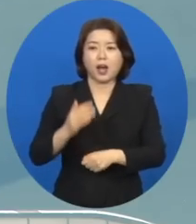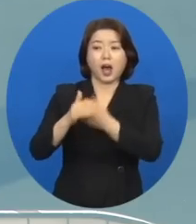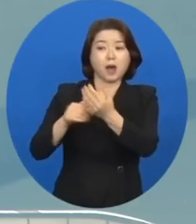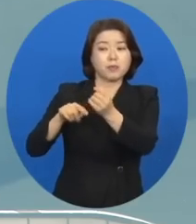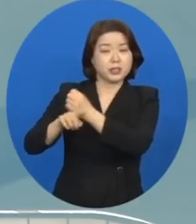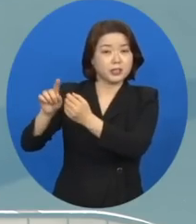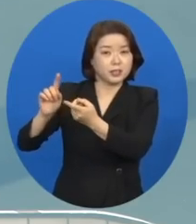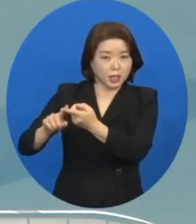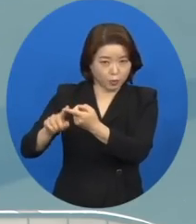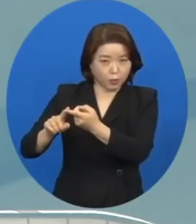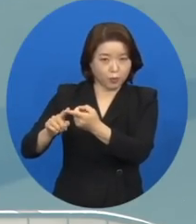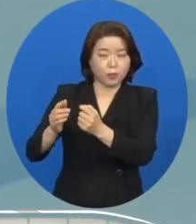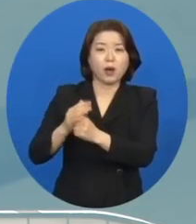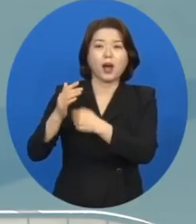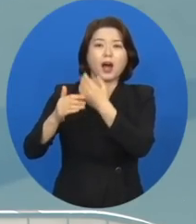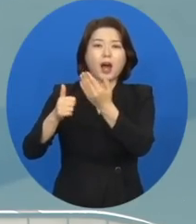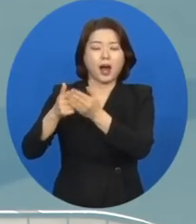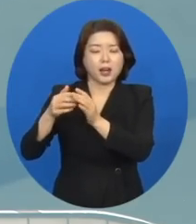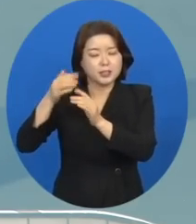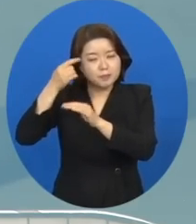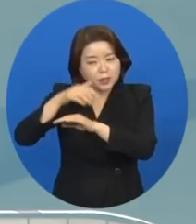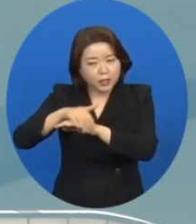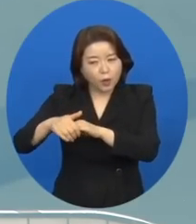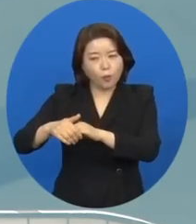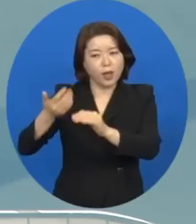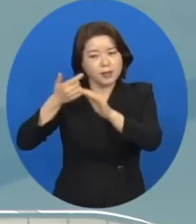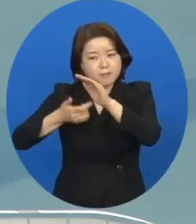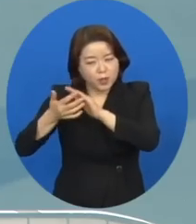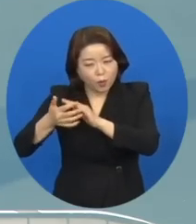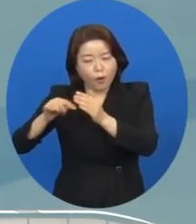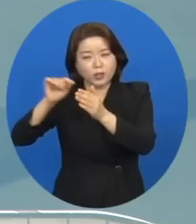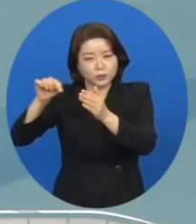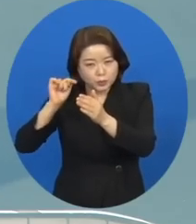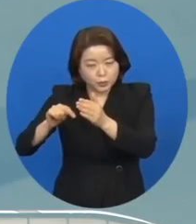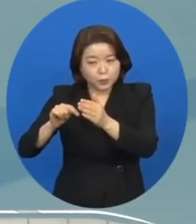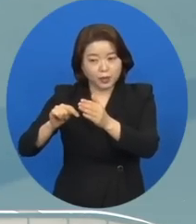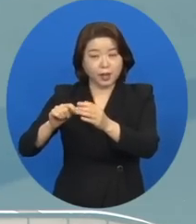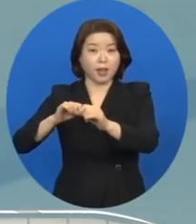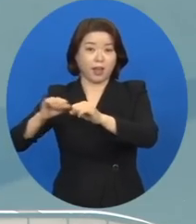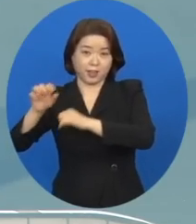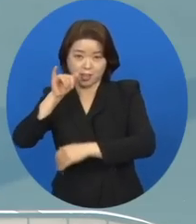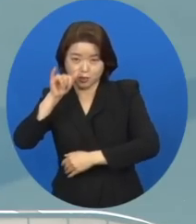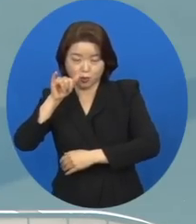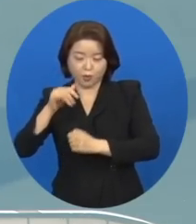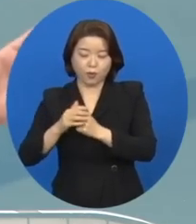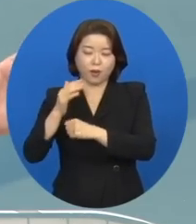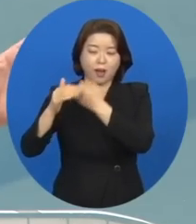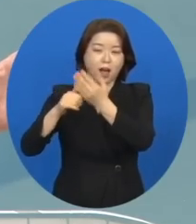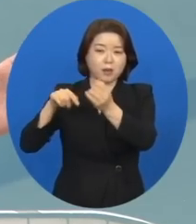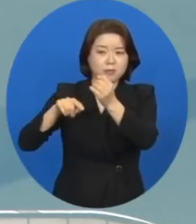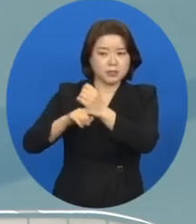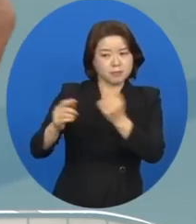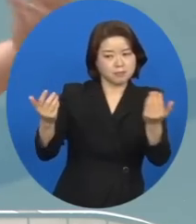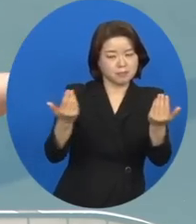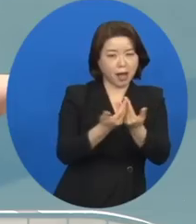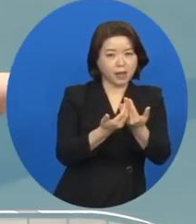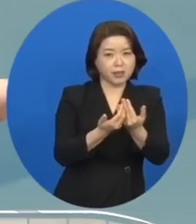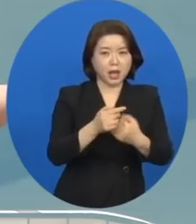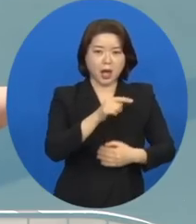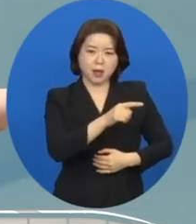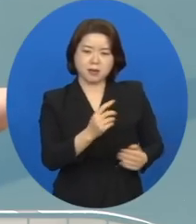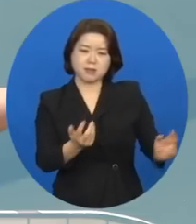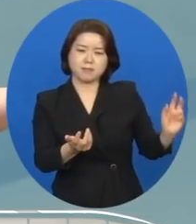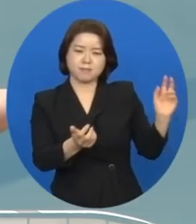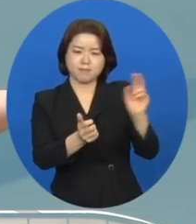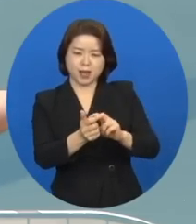그분의 계획과 모략 가운데 행해지는 것이냐, 아니면 그분의 뜻과 계획에 반대하여서